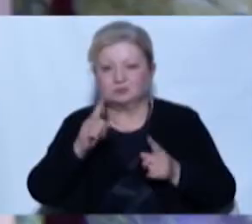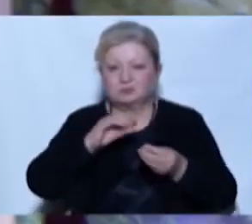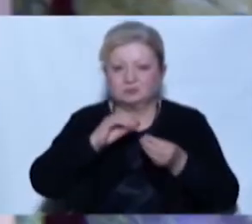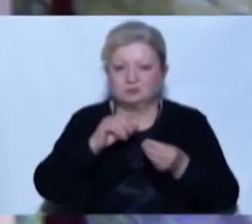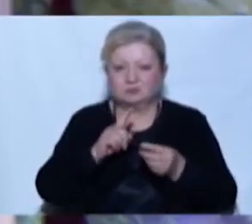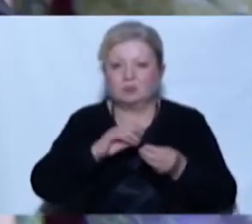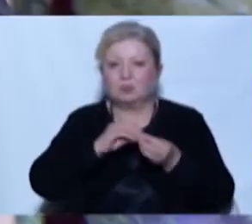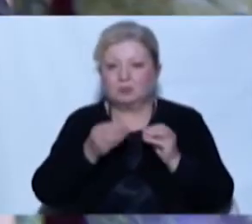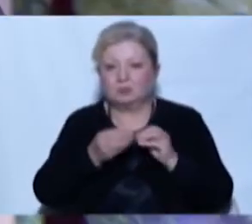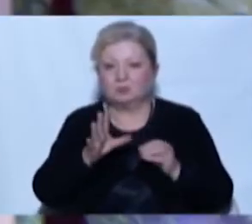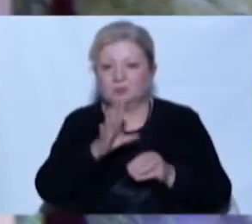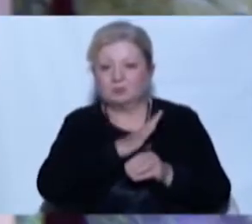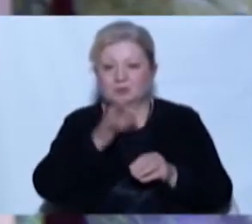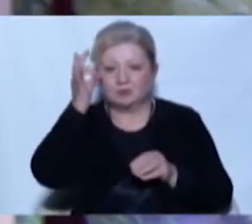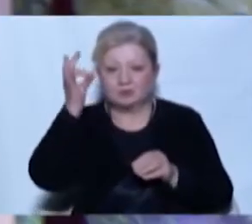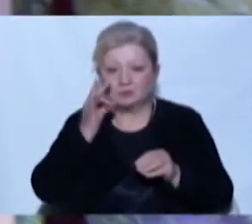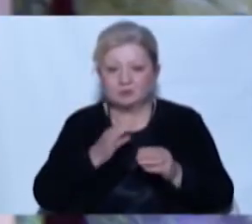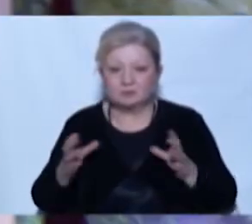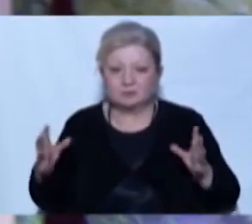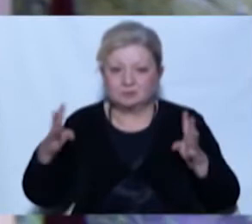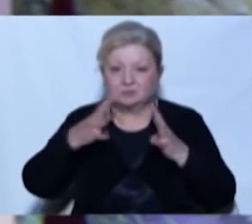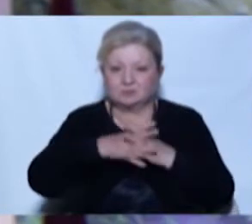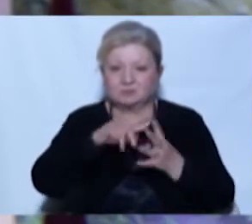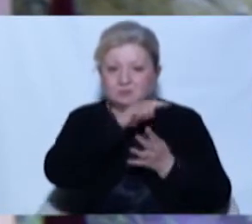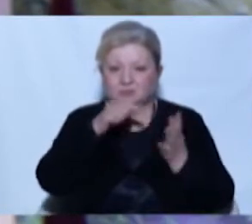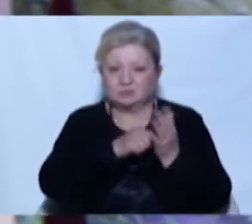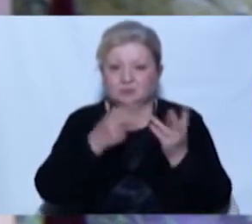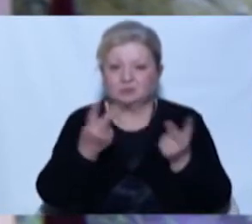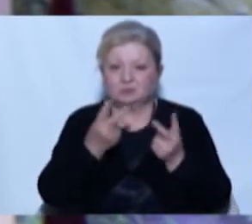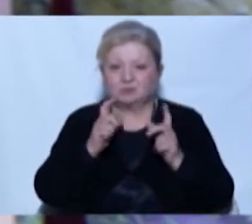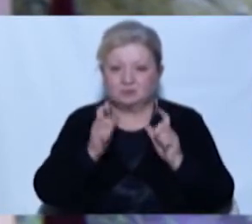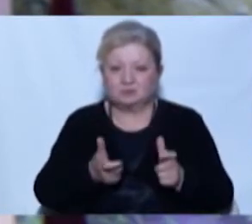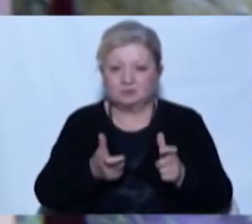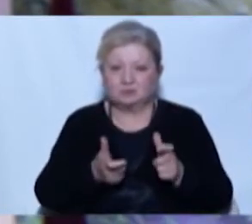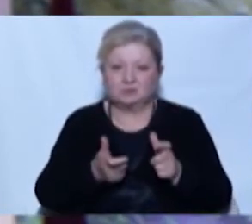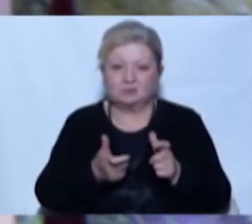იმაში მდგომარეობდა, რომ გერმანიის გაერთიანების საკითხს უნდა დათანხმებოდნენ